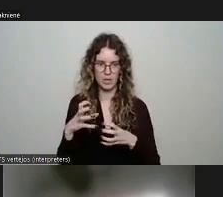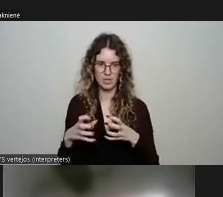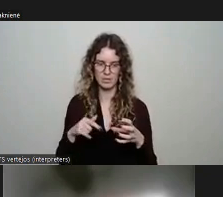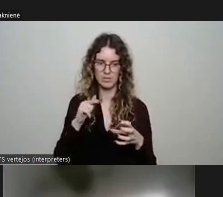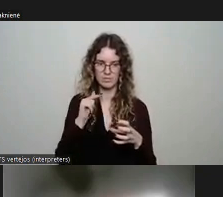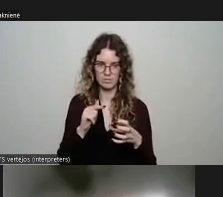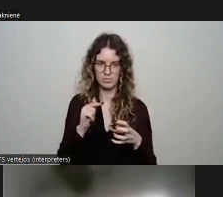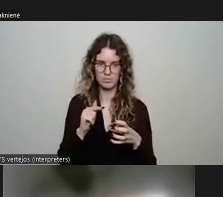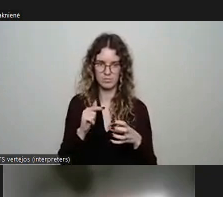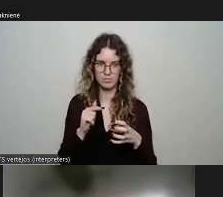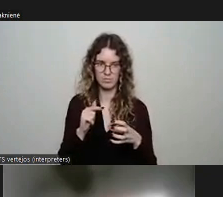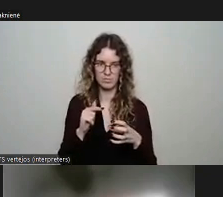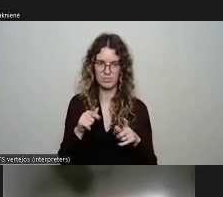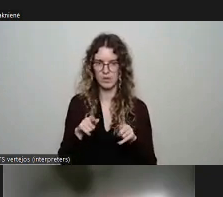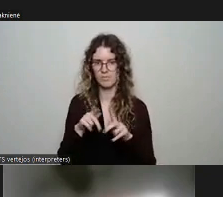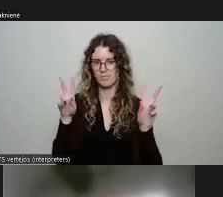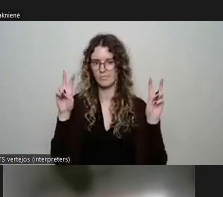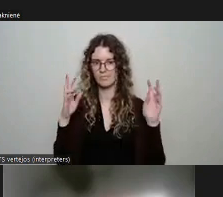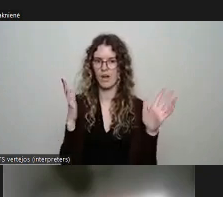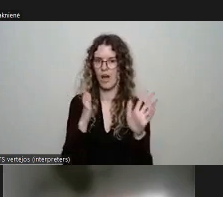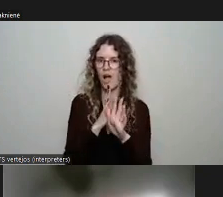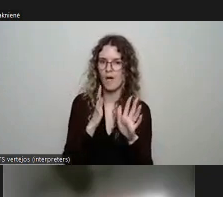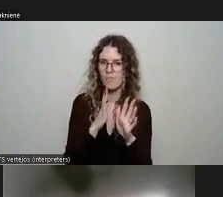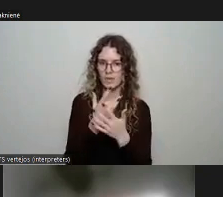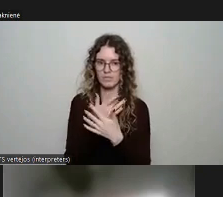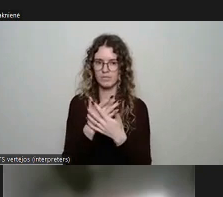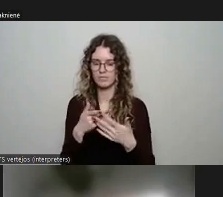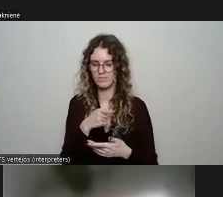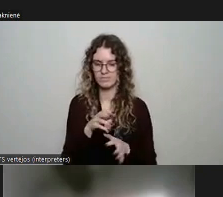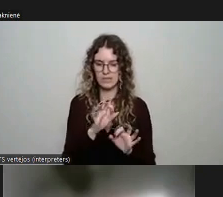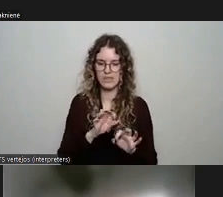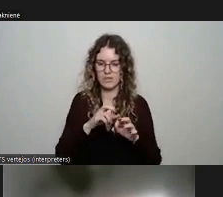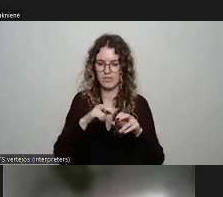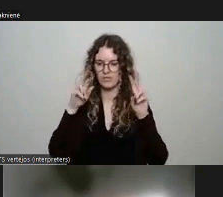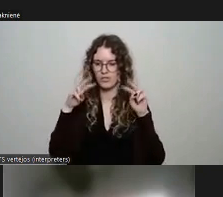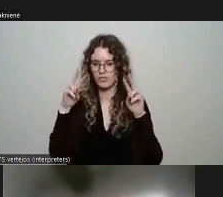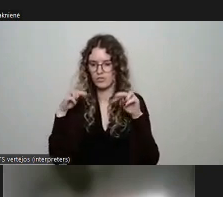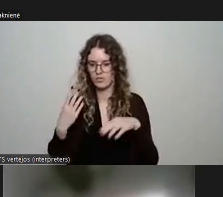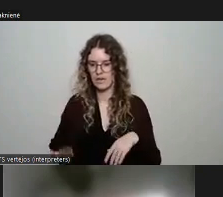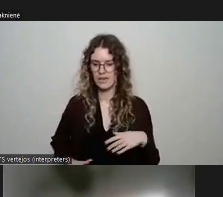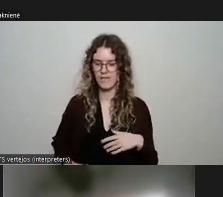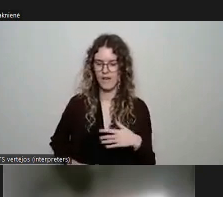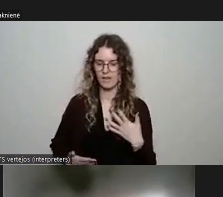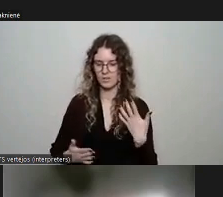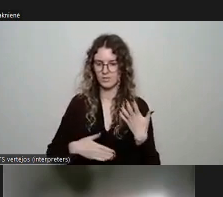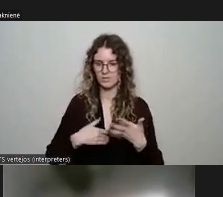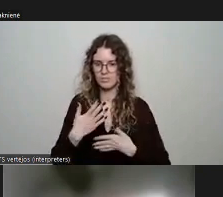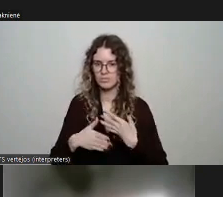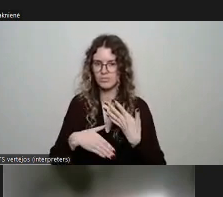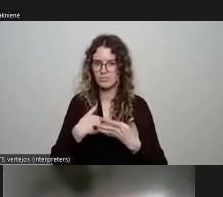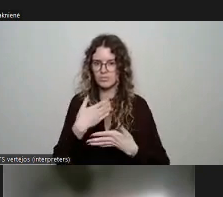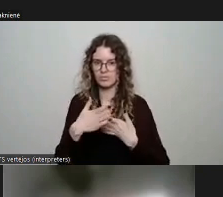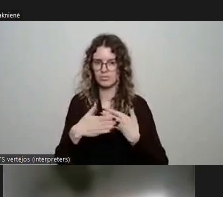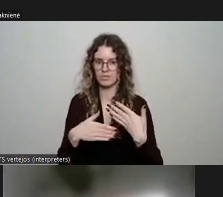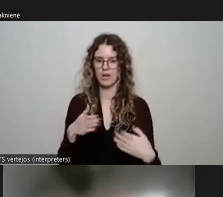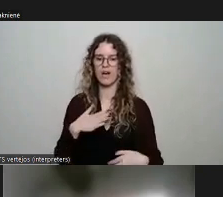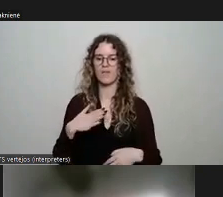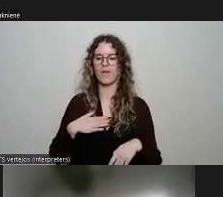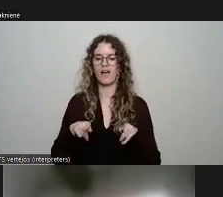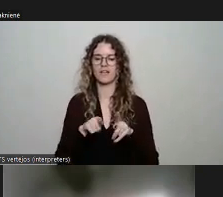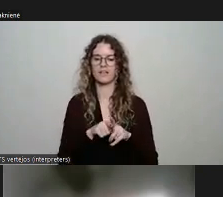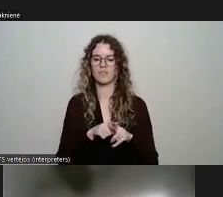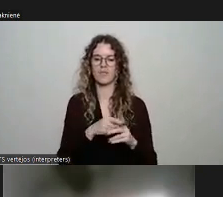pasaulis toks kaip gamta, jisai nežino tų dalykų. Viskas vyksta ir gyvenime vyksta, ir tik tai mes suskaidėme taip tikrus